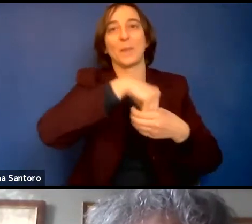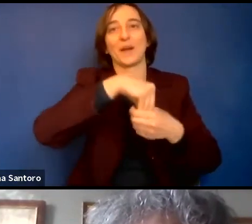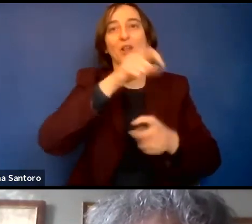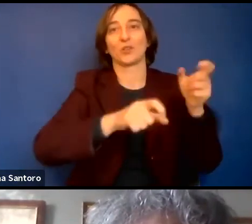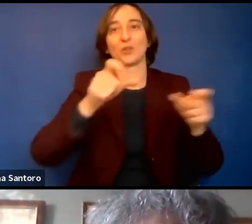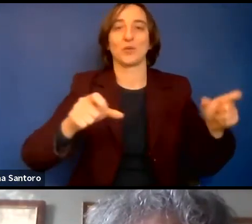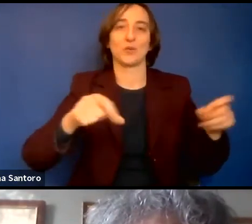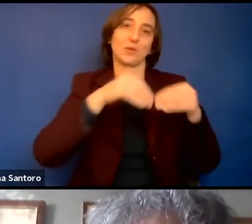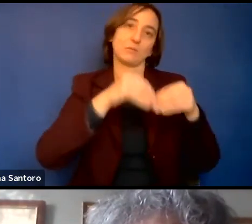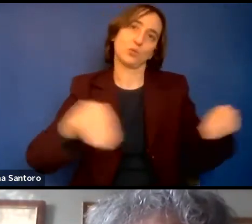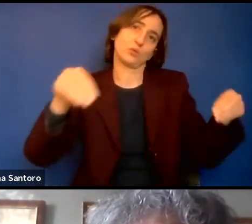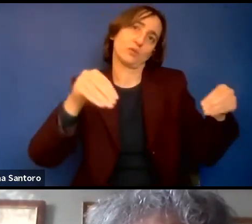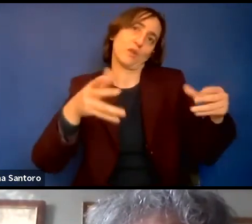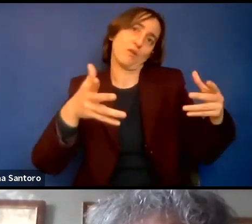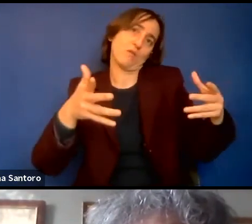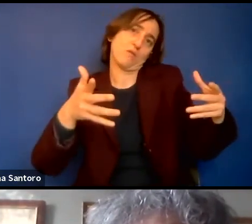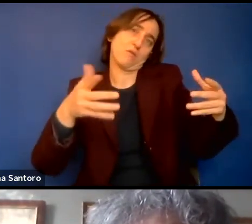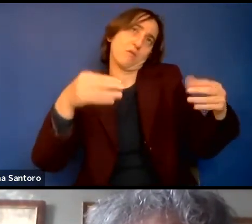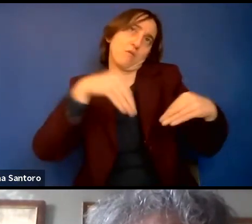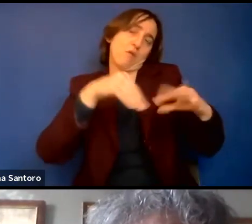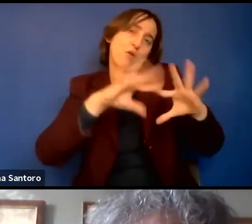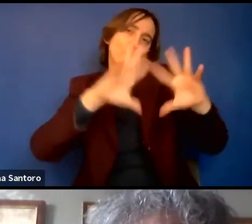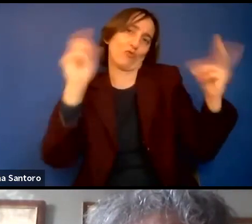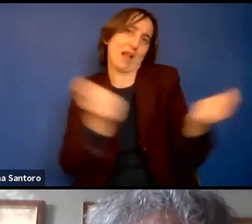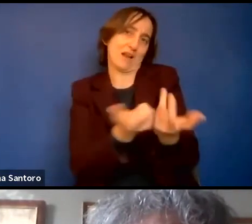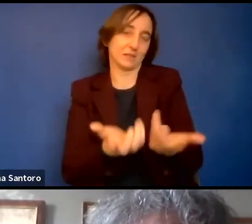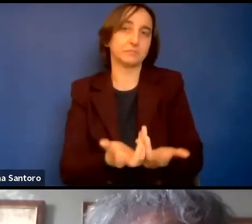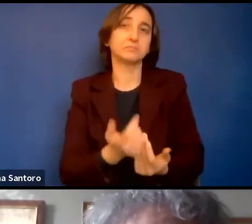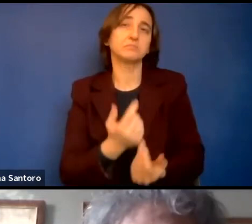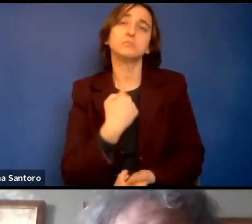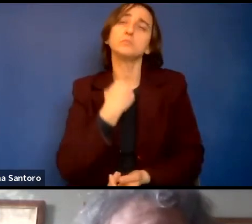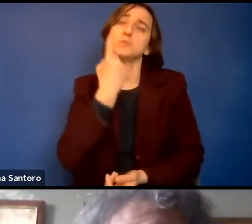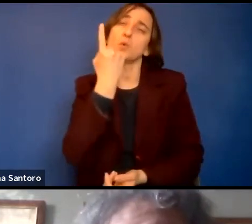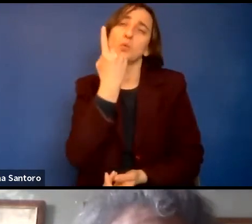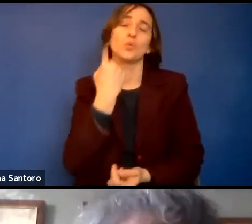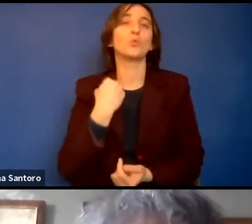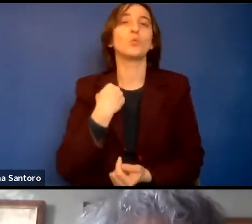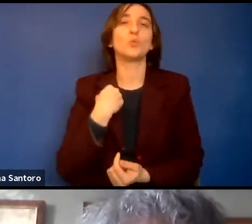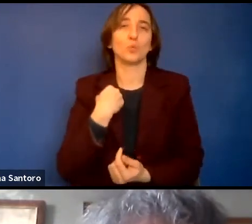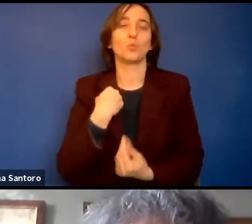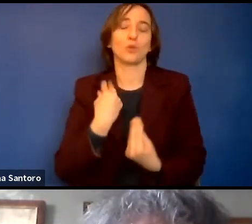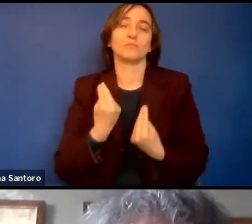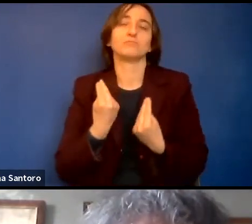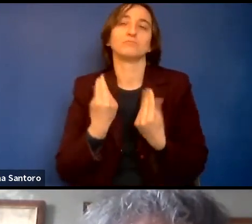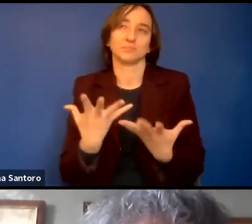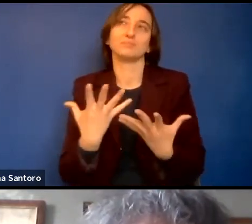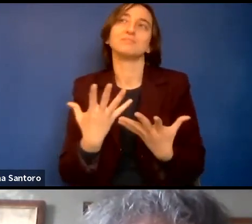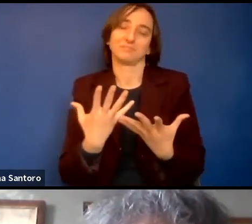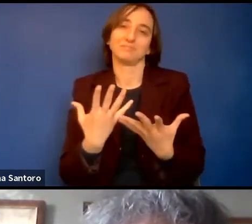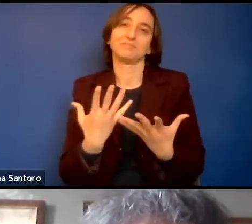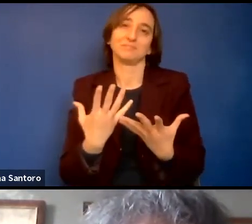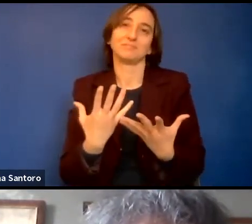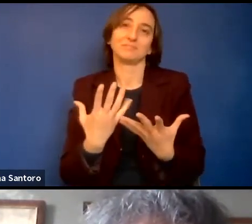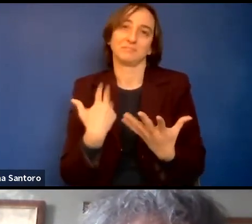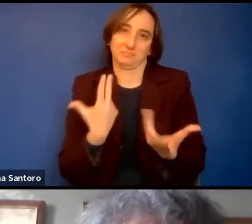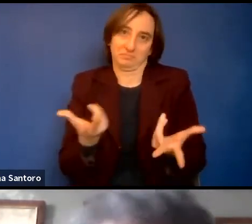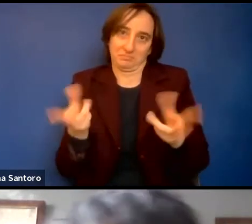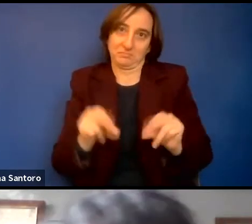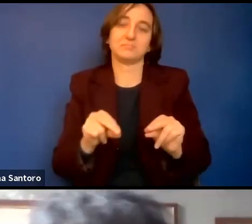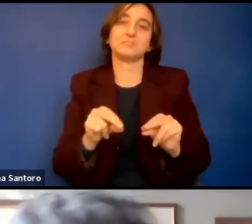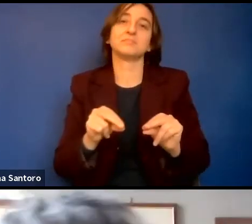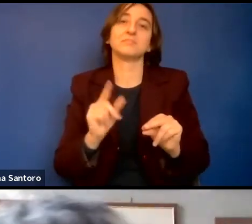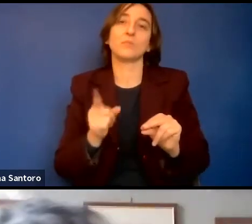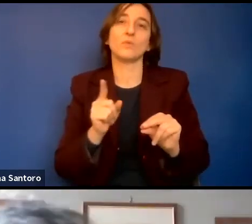generale. E io vi lascio soltanto ribadendo che comunque tutti i materiali, le